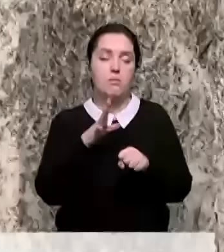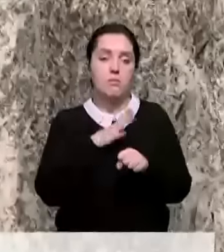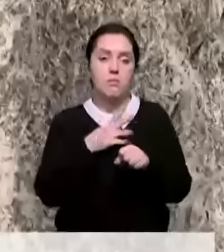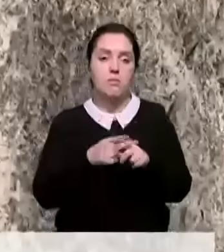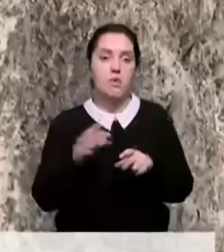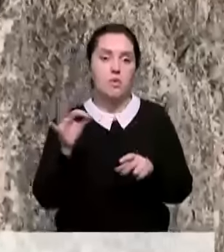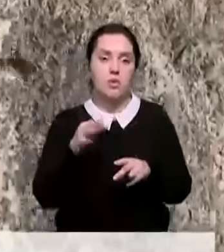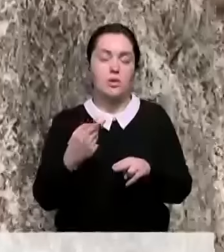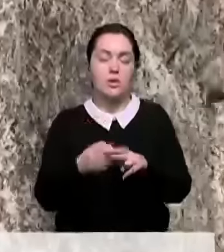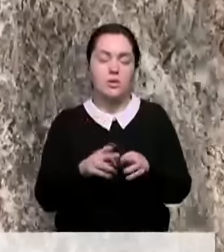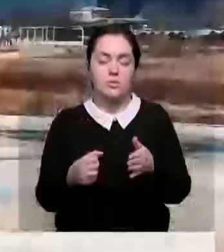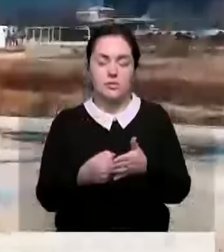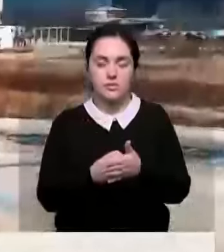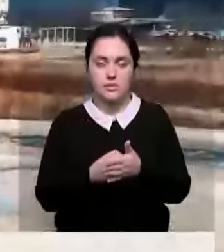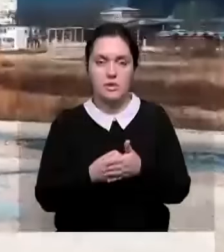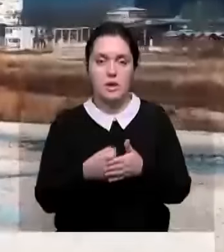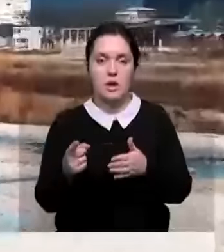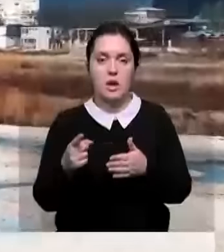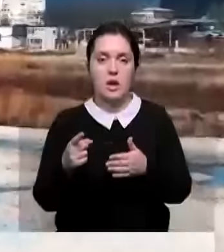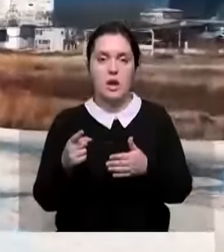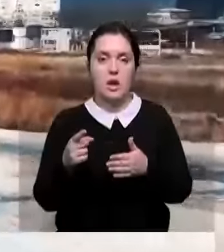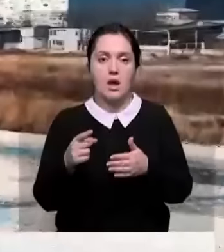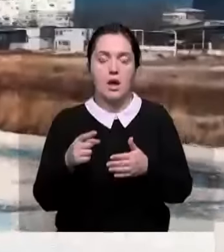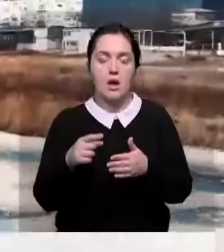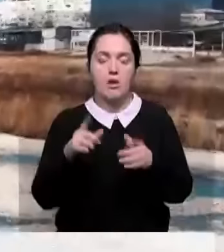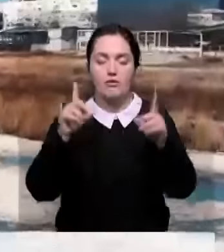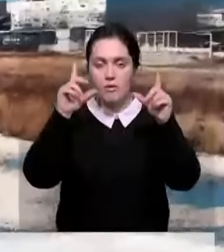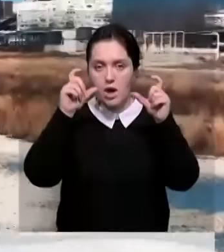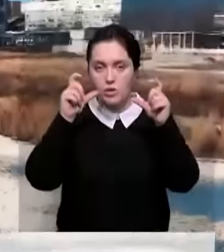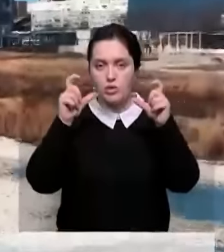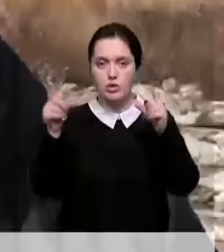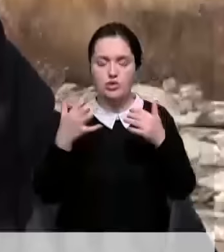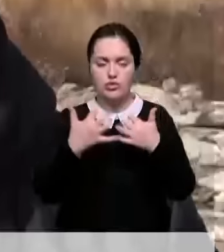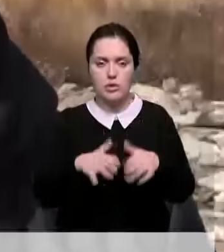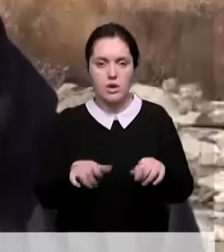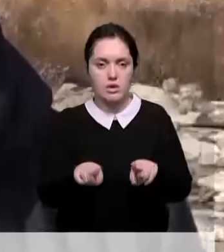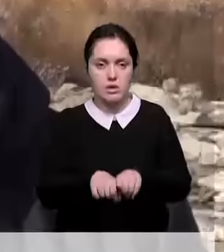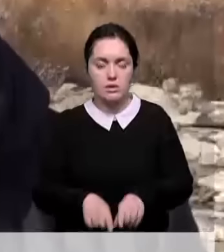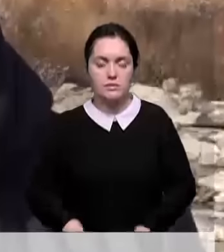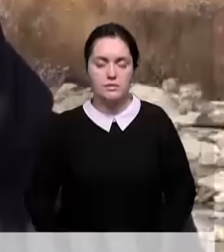эти усилия, считает местный фотограф Канатбек Кинчигулов.